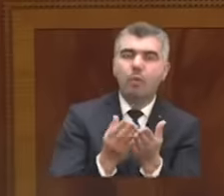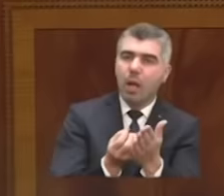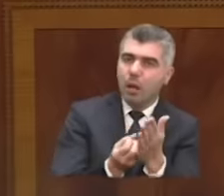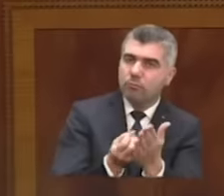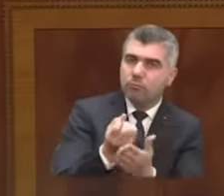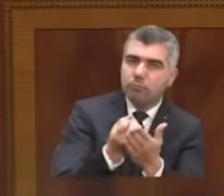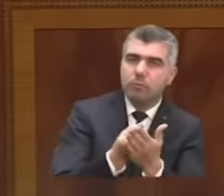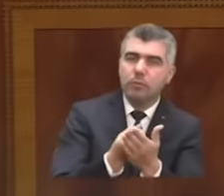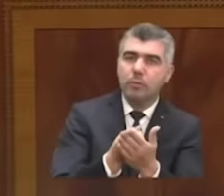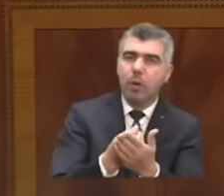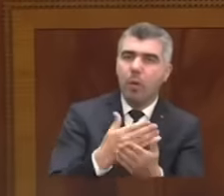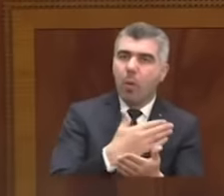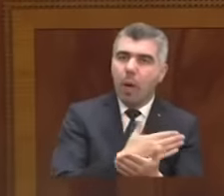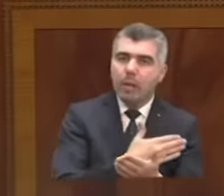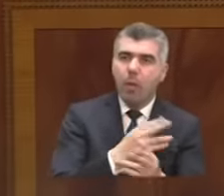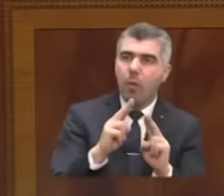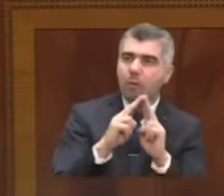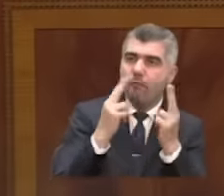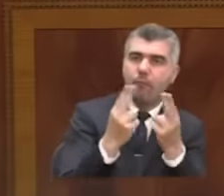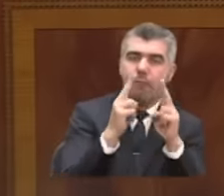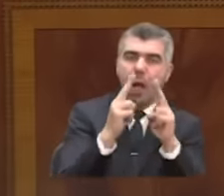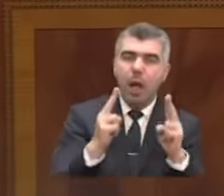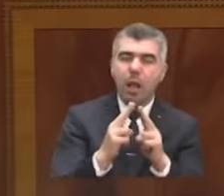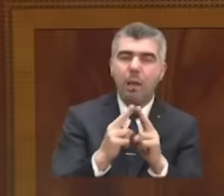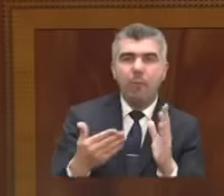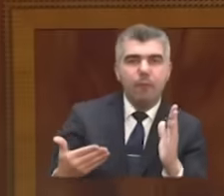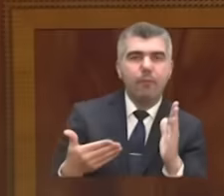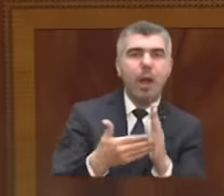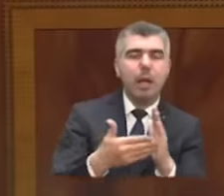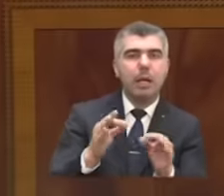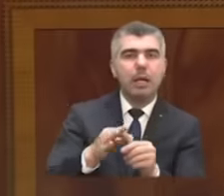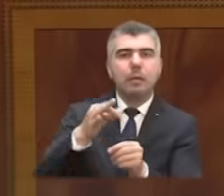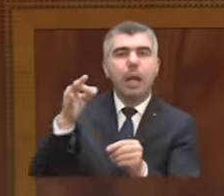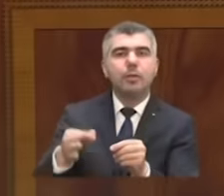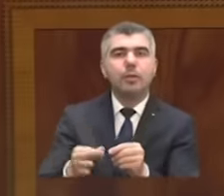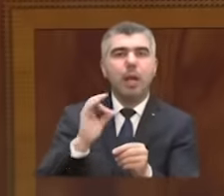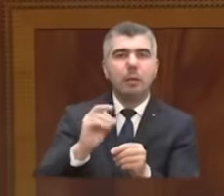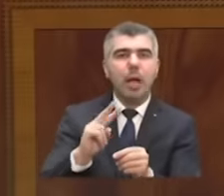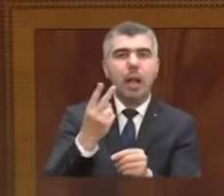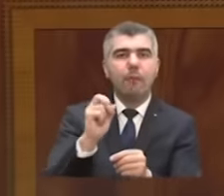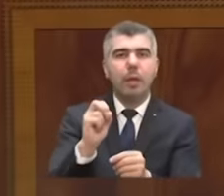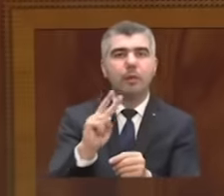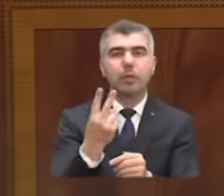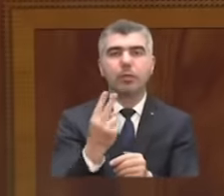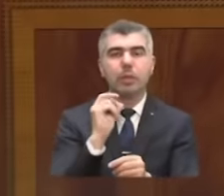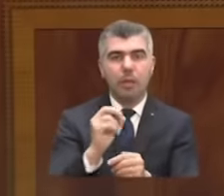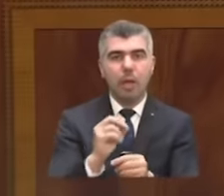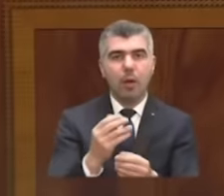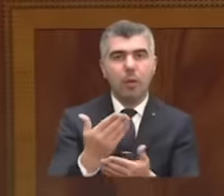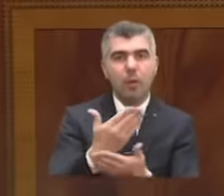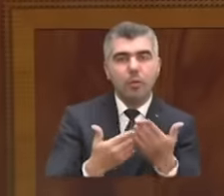ما فتئت مختلف التقويمات الوطنية والدولية تؤكدها، وآخرها نتائج